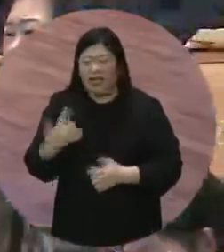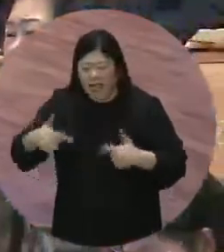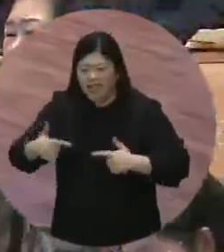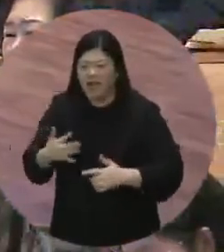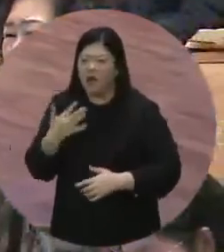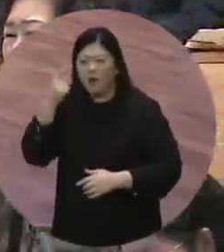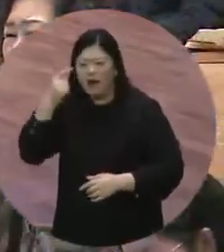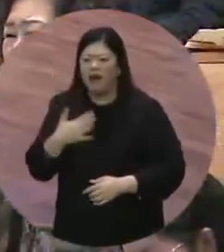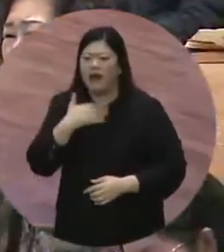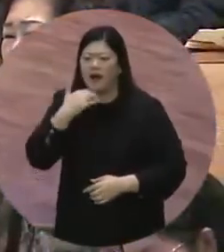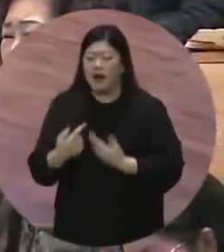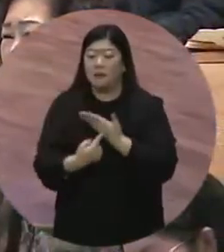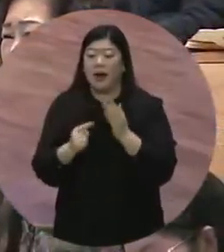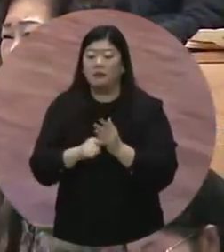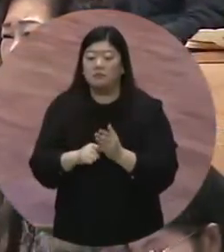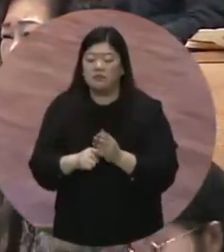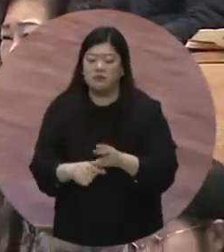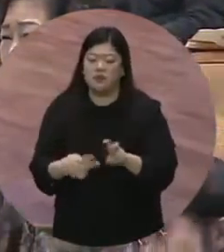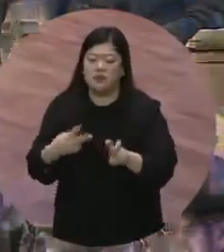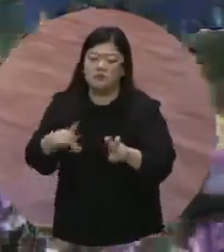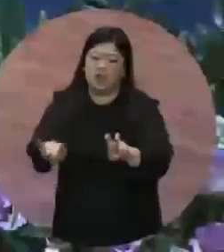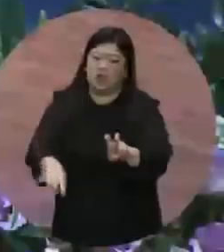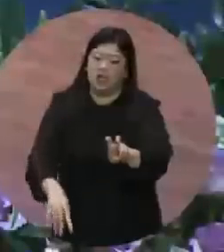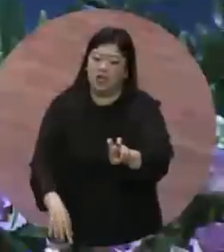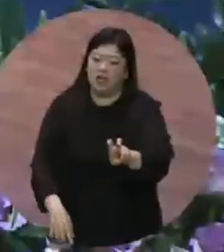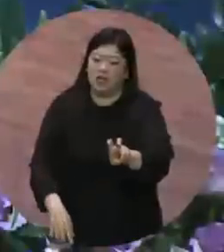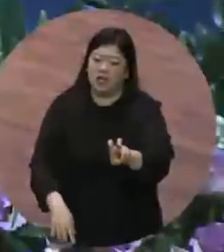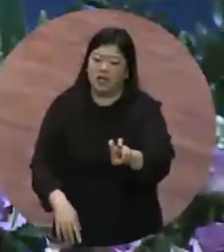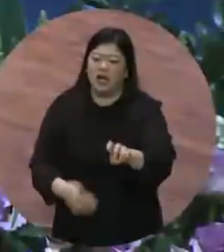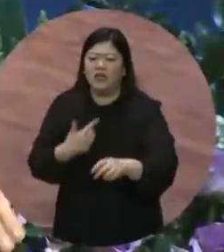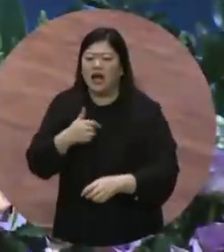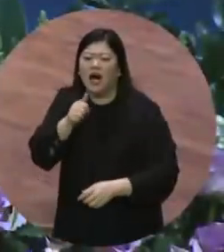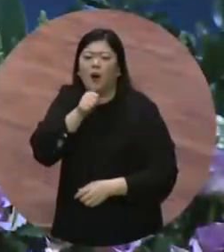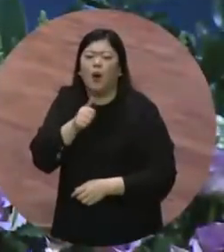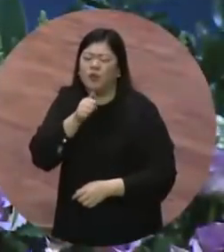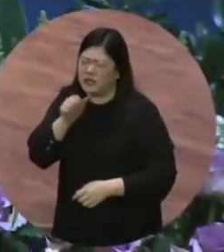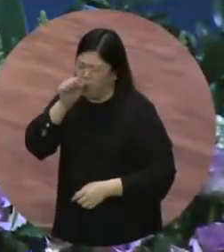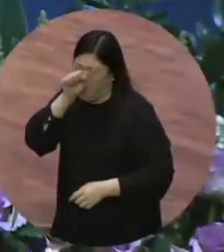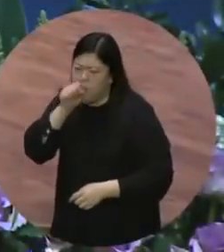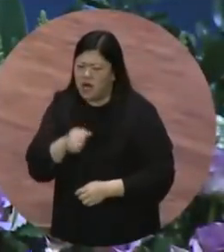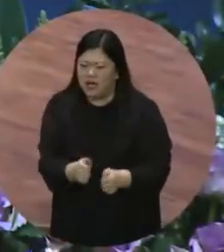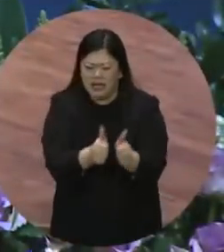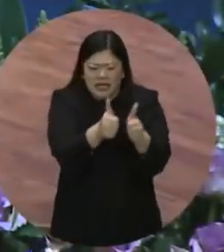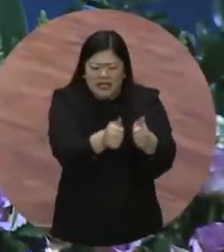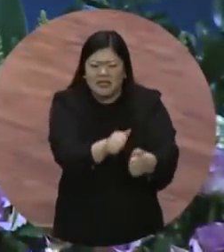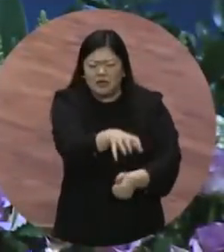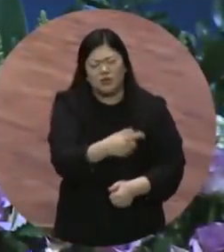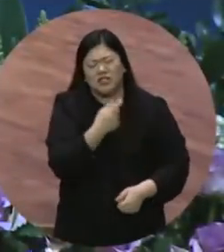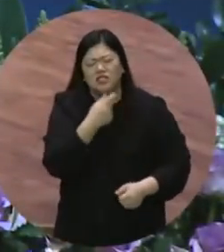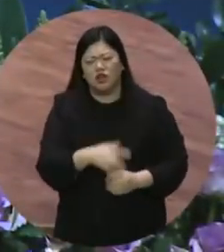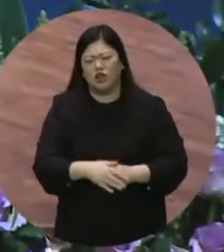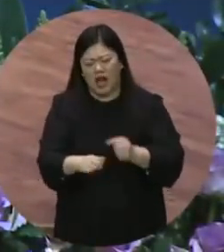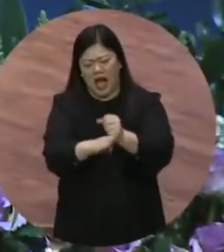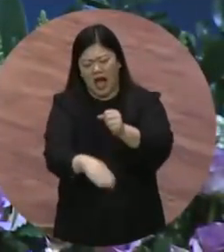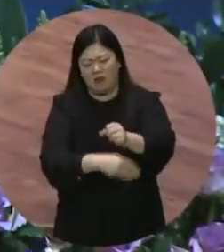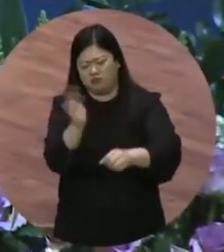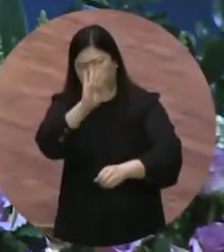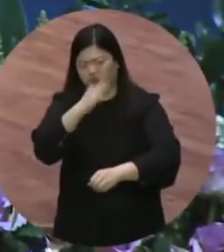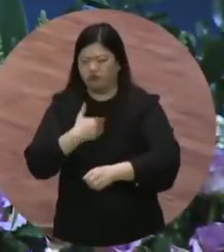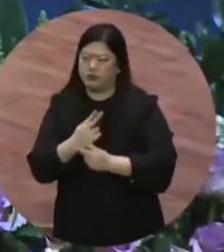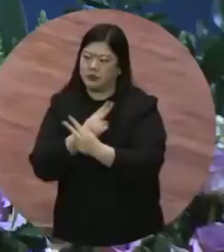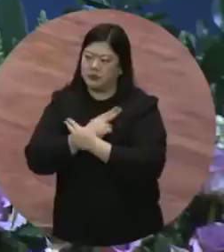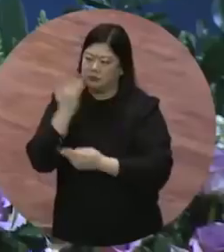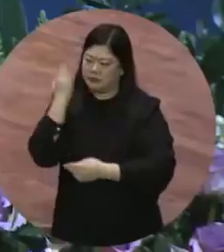마음은 20대예요. 홍대를 좋아하지 인사동거리 싫어하는 곳입니다. 마음은 20대야. 그